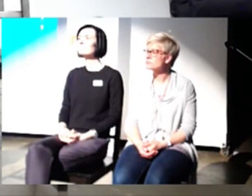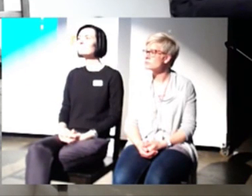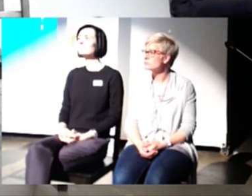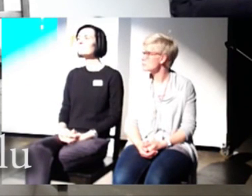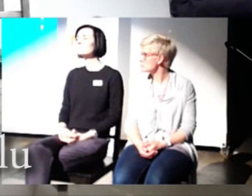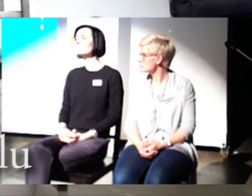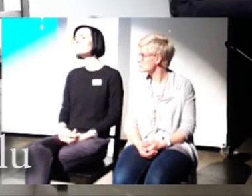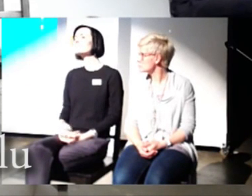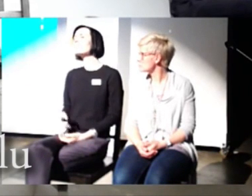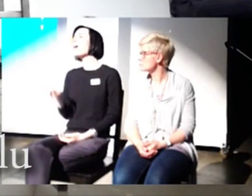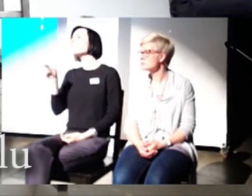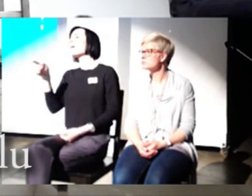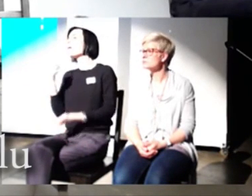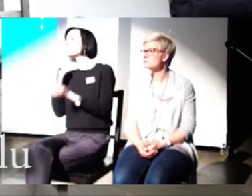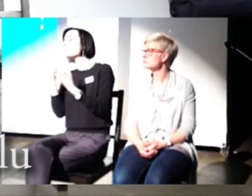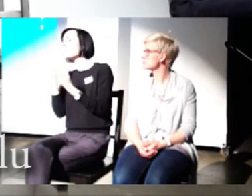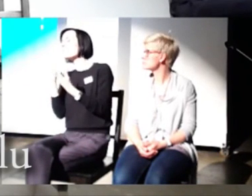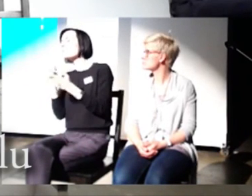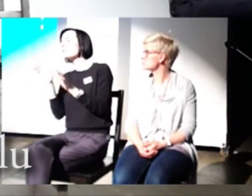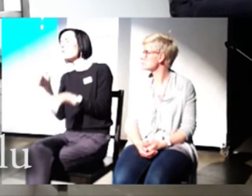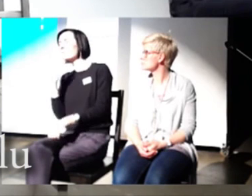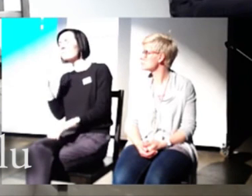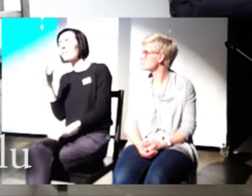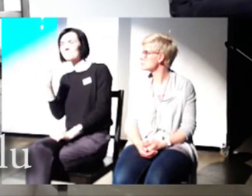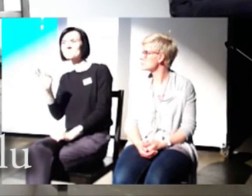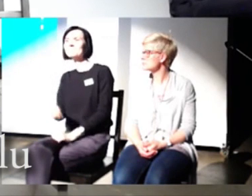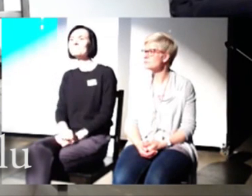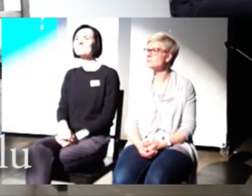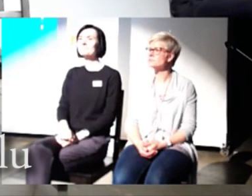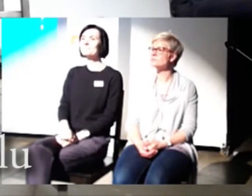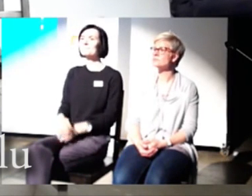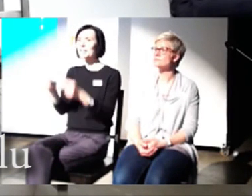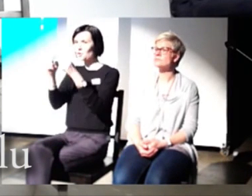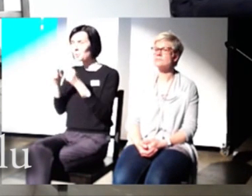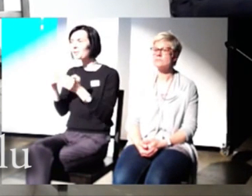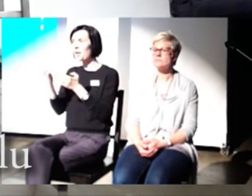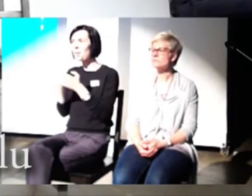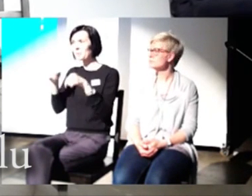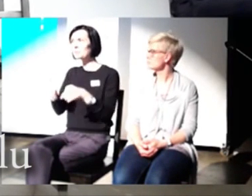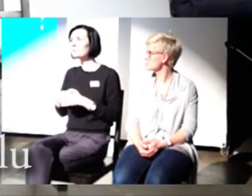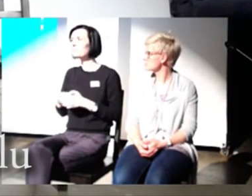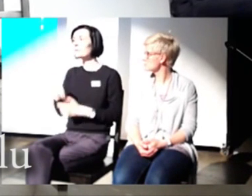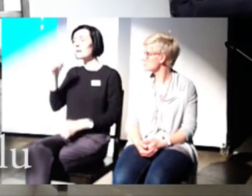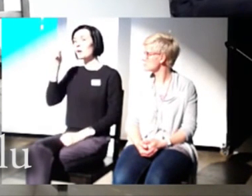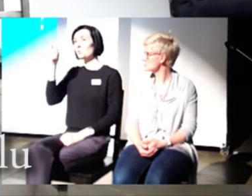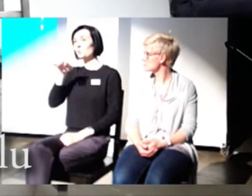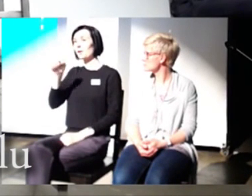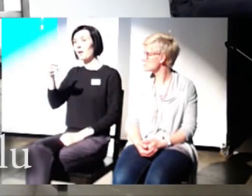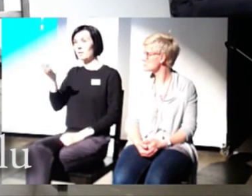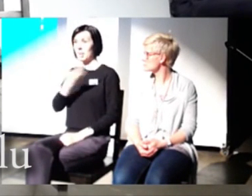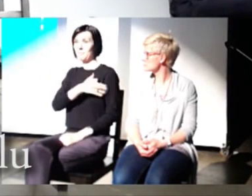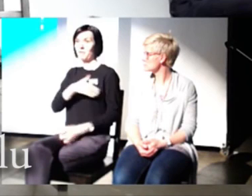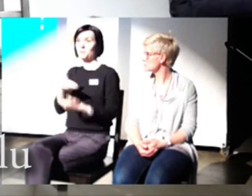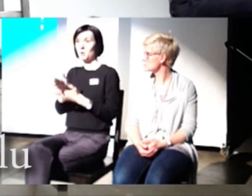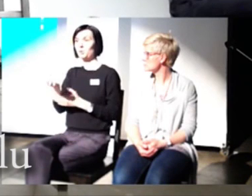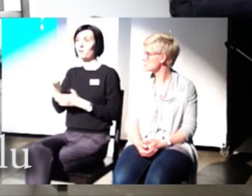Hyvä, siellä syntyy jo keskinäistä pöhinää, eli kontakteja löytyy. Ja kun tulee kaikille pallon kautta, voi kanssa